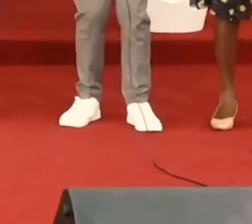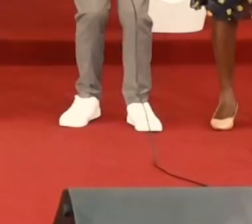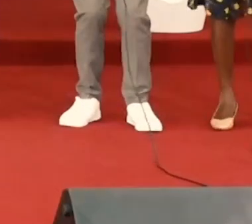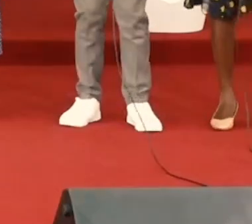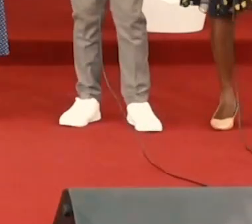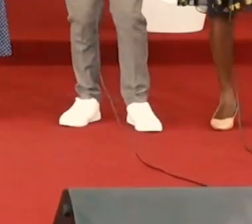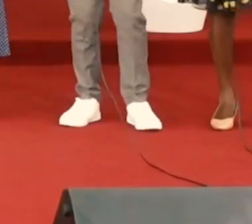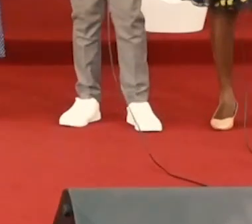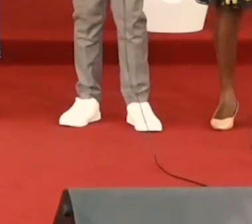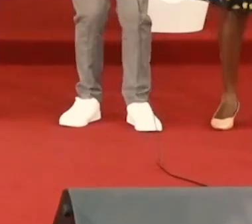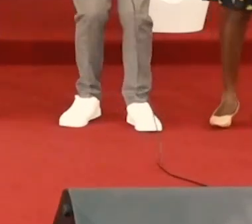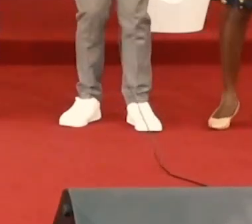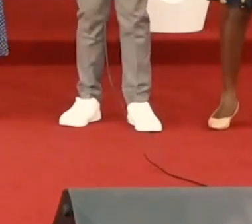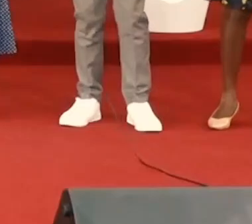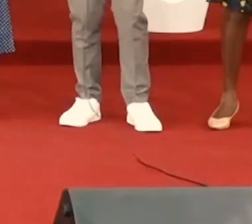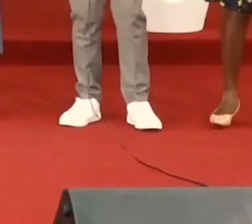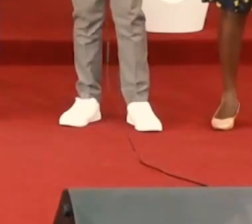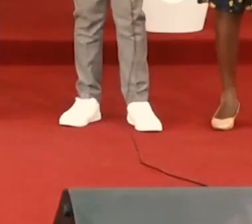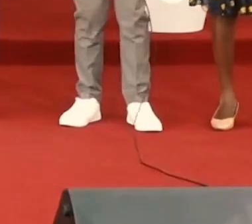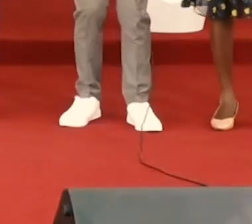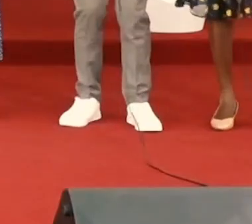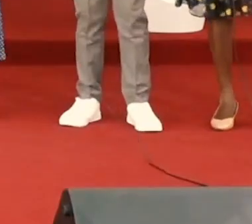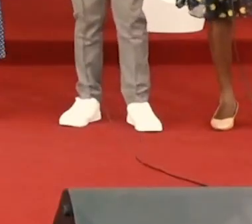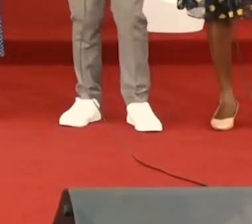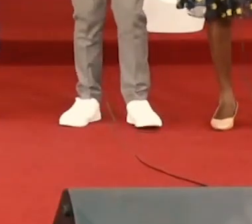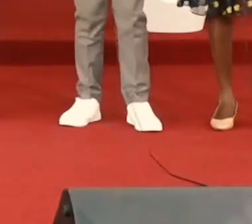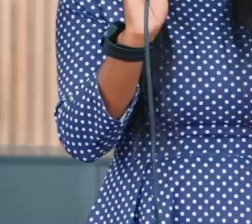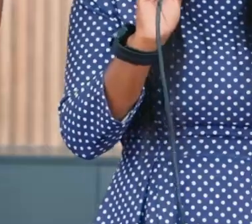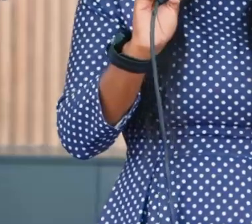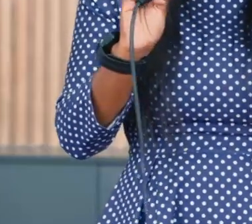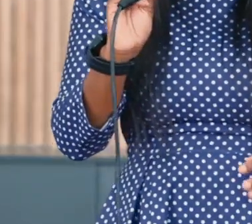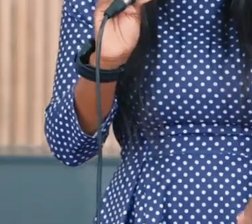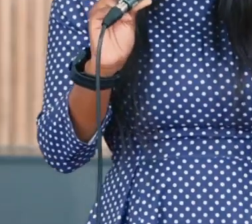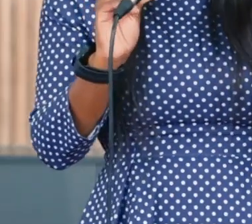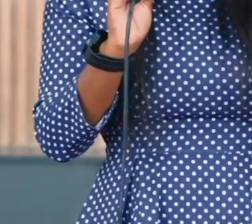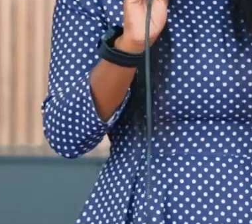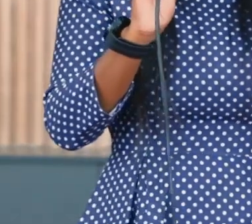kufaradakara topfeka mbiri yekudenga